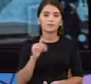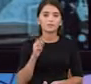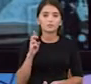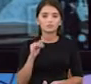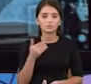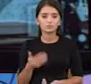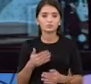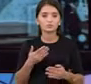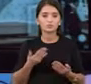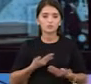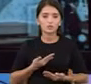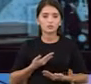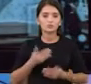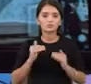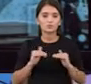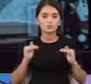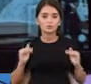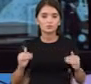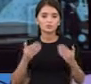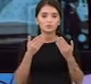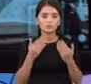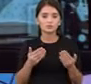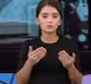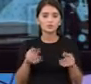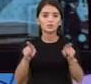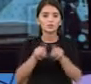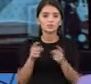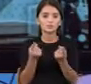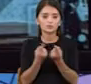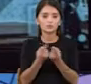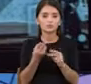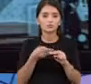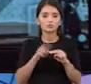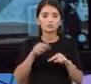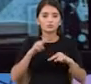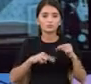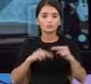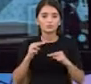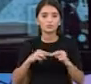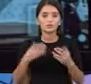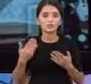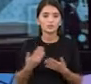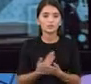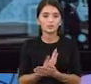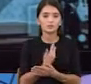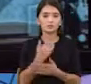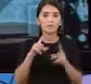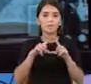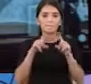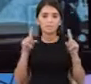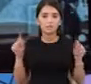Va bu binolarda yashovchi bolajonlar, siz kabi tengdoshlaringiz uchun qurilgan